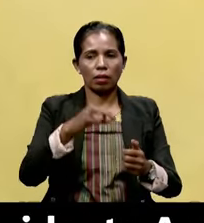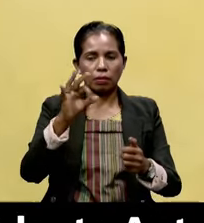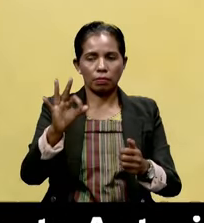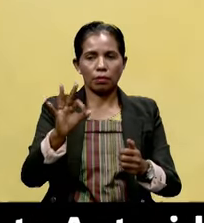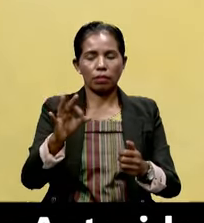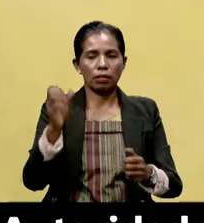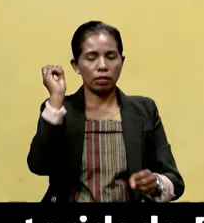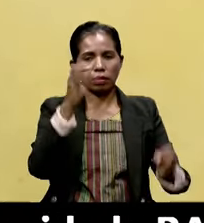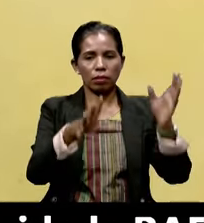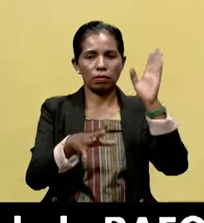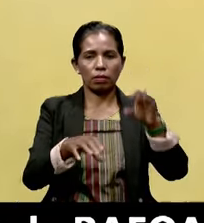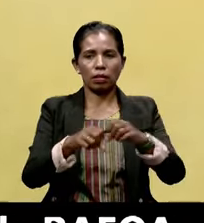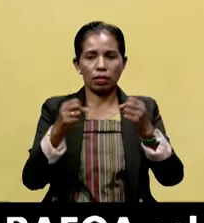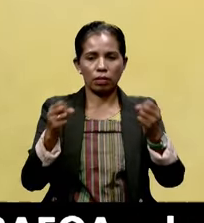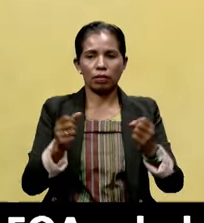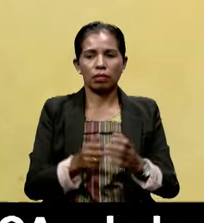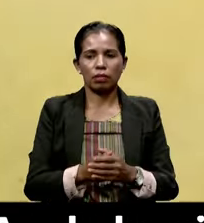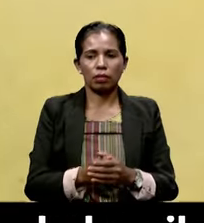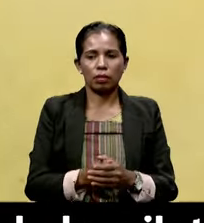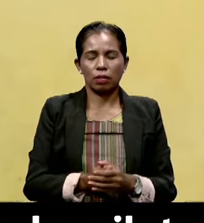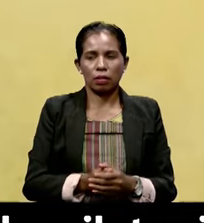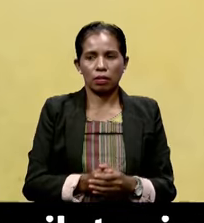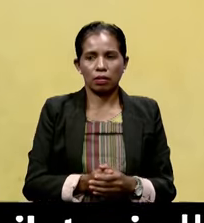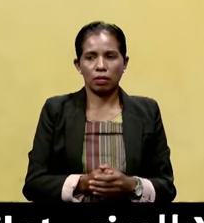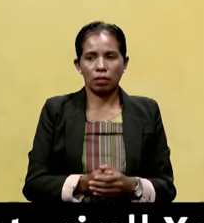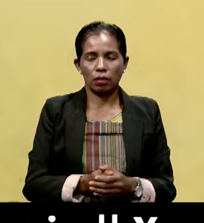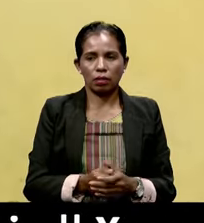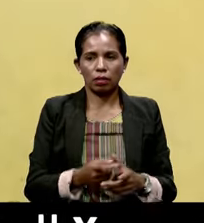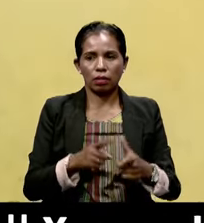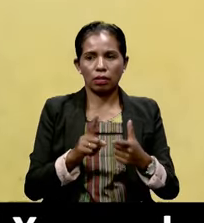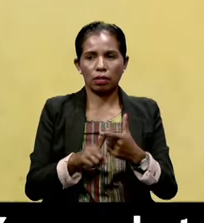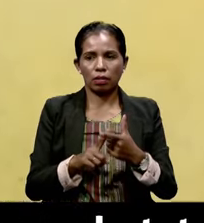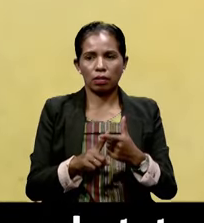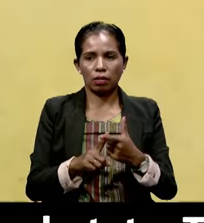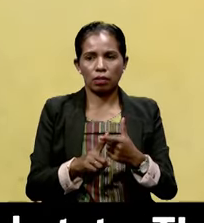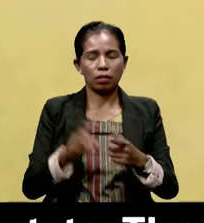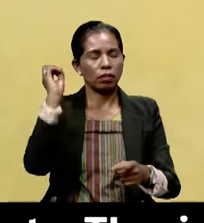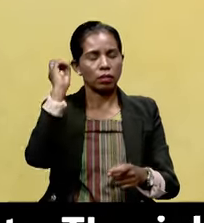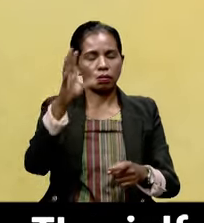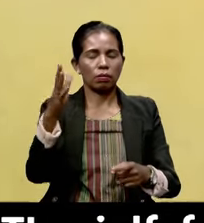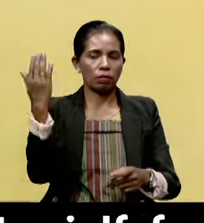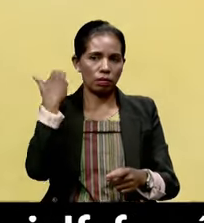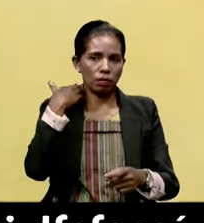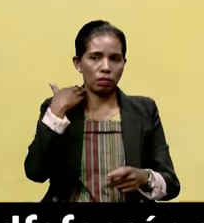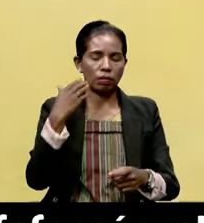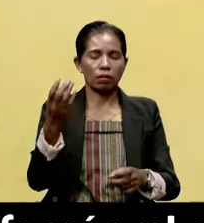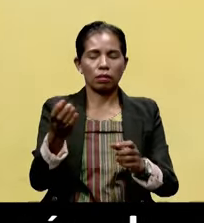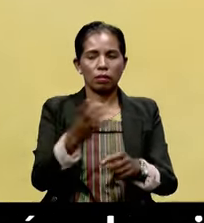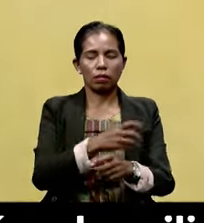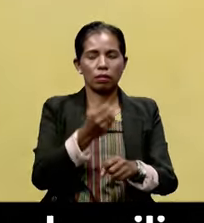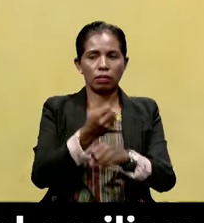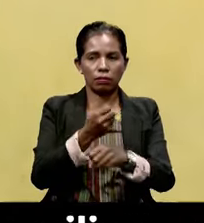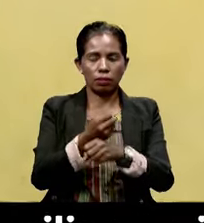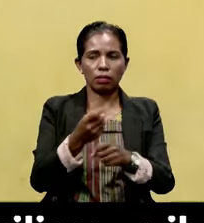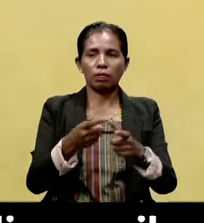sira alkotunya ulun. Tudah marah apa? Tudah mau kutuga? Ah tudah mau kutu. Fatu kia laran ella.